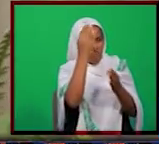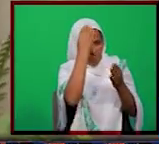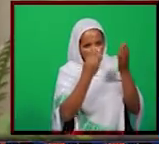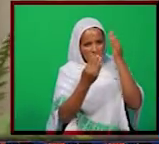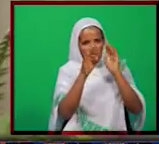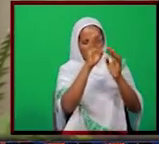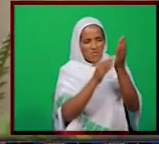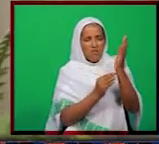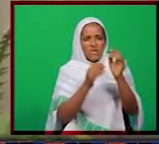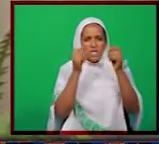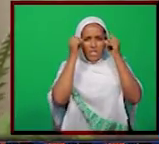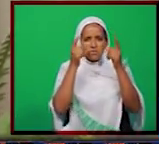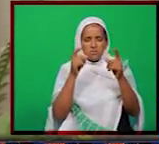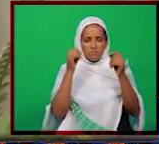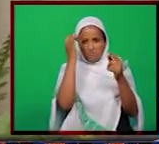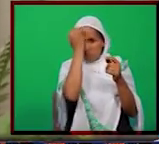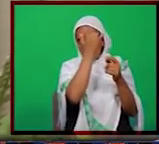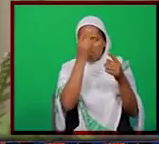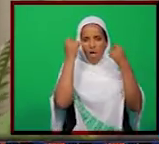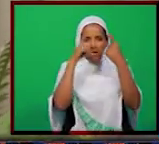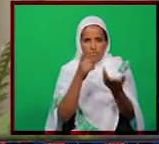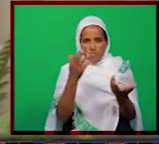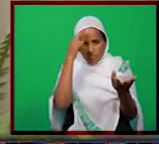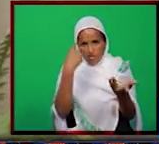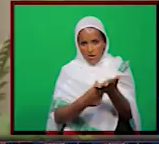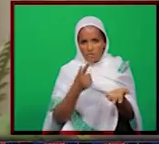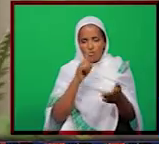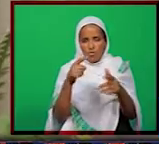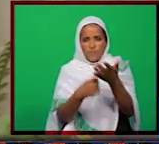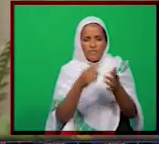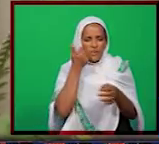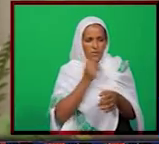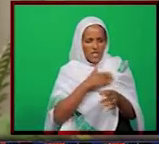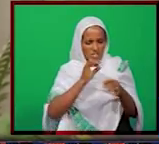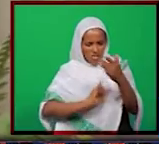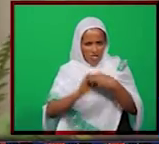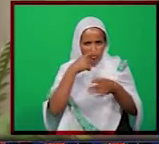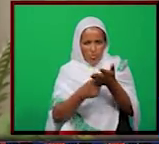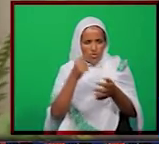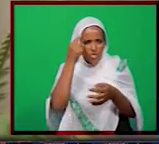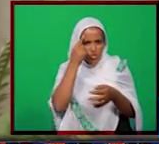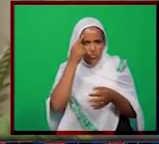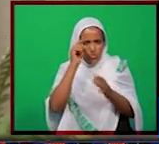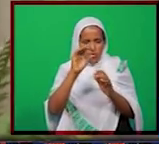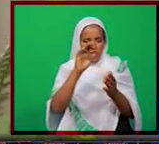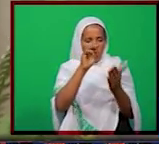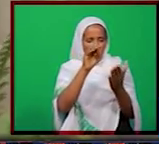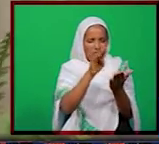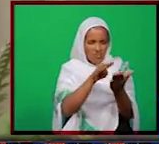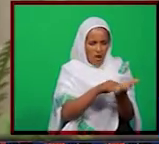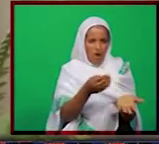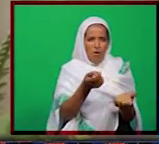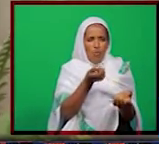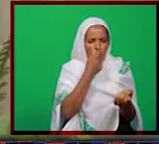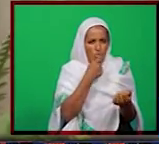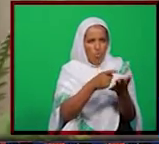ሰማለውኝ። ሰዎች የባዕድ አምልኮ በመቤታችን እንዲያውም ግንዛቤ ብዙ የሌላቸው ሰዎች አሉ። ስለ መቤታችን ልደት ብለው ሲያስቡ የግንቦት